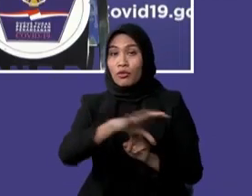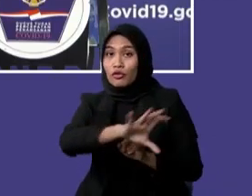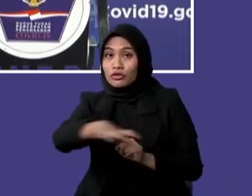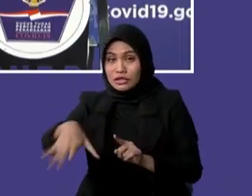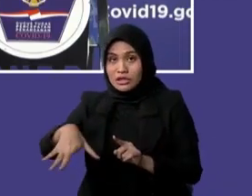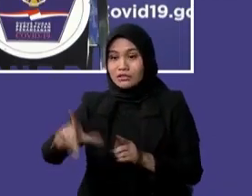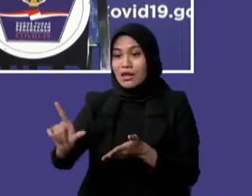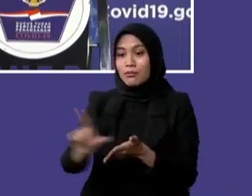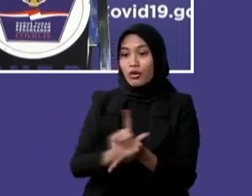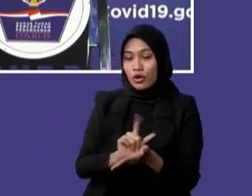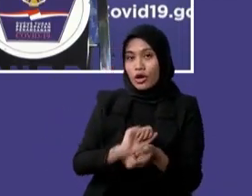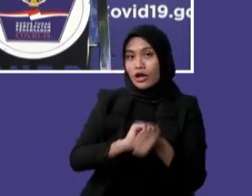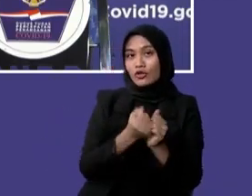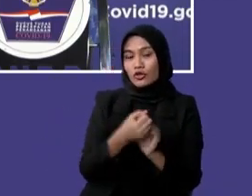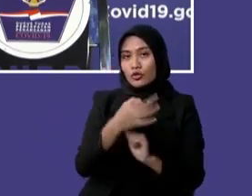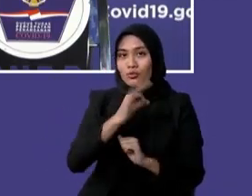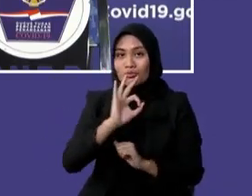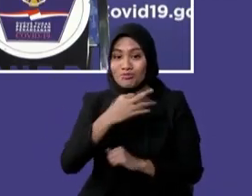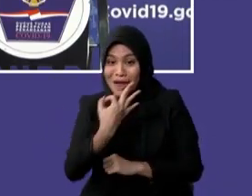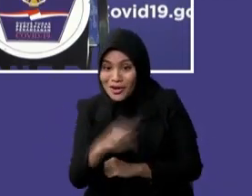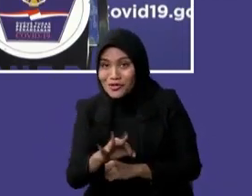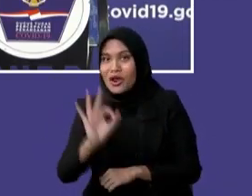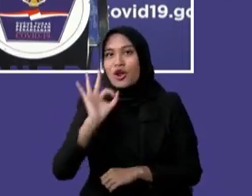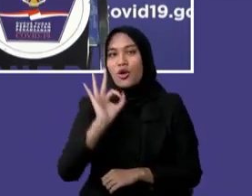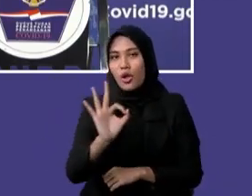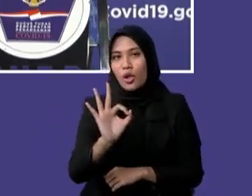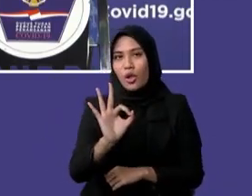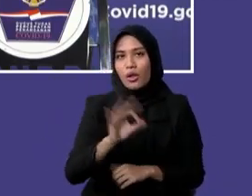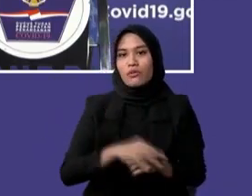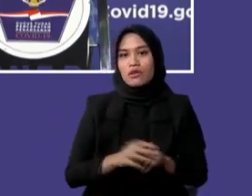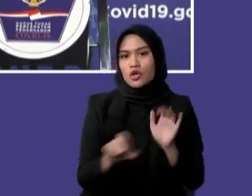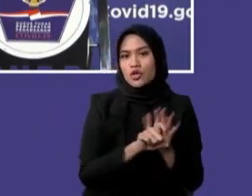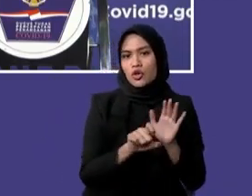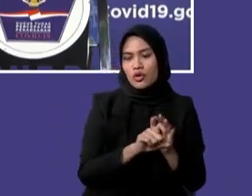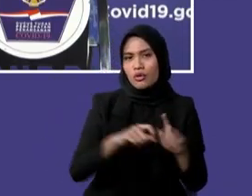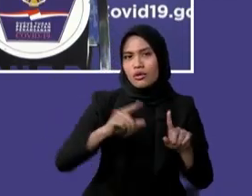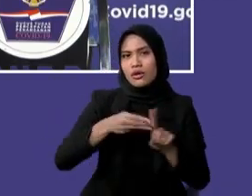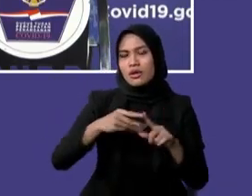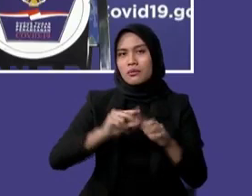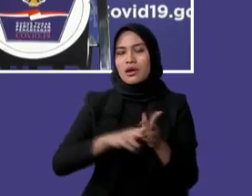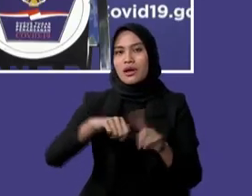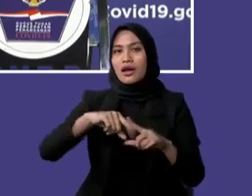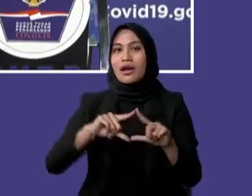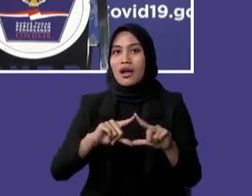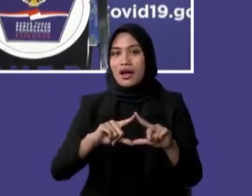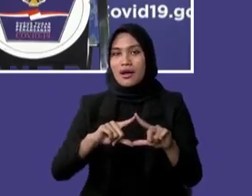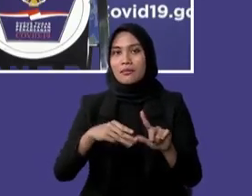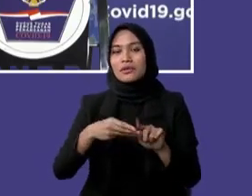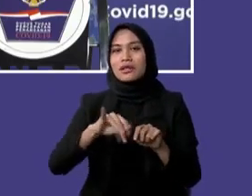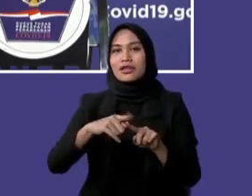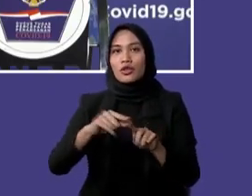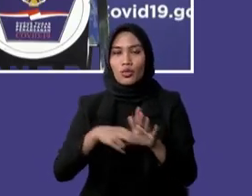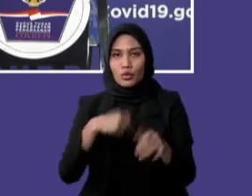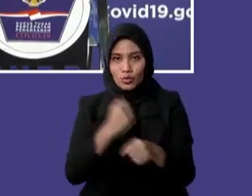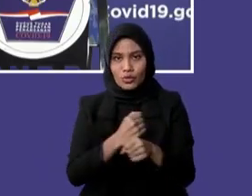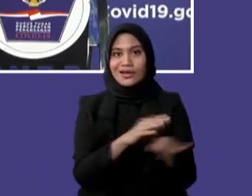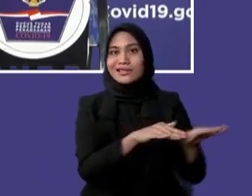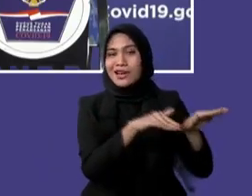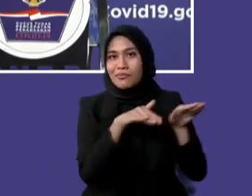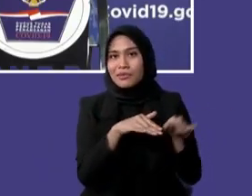ada kasus baru sama sekali diantaranya adalah Bangka Belitung Jambi Kalimantan